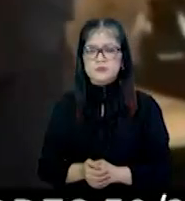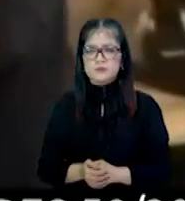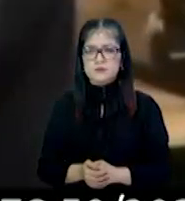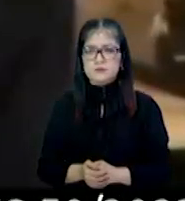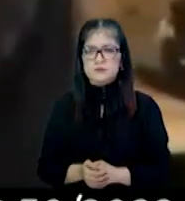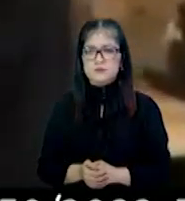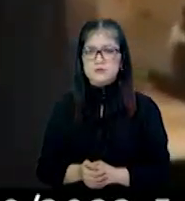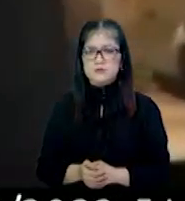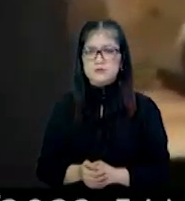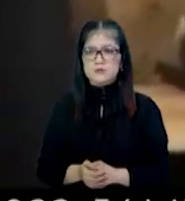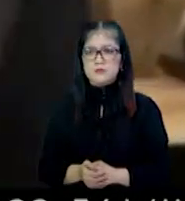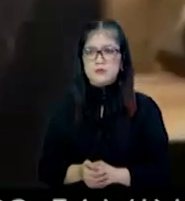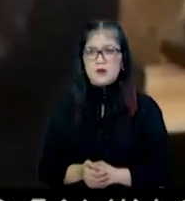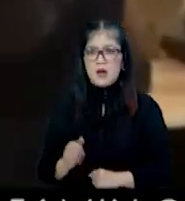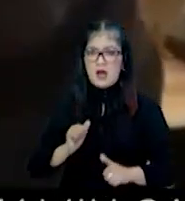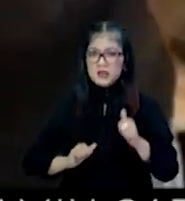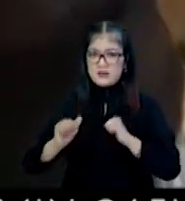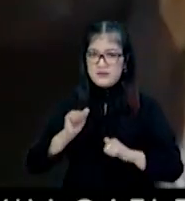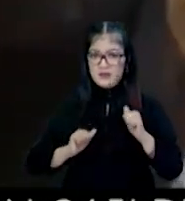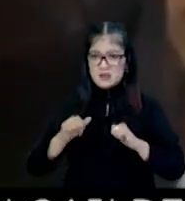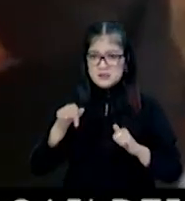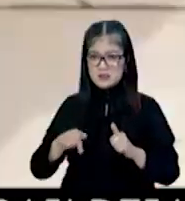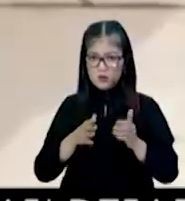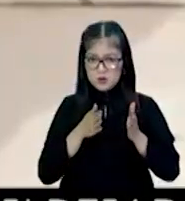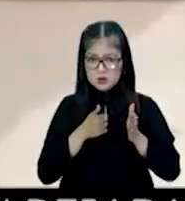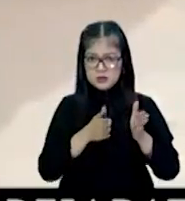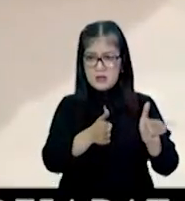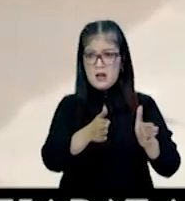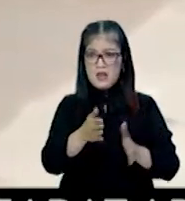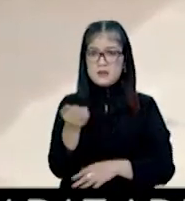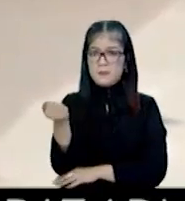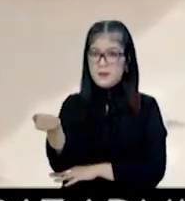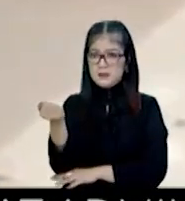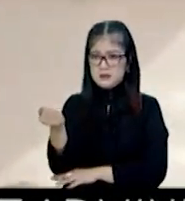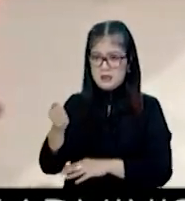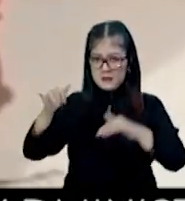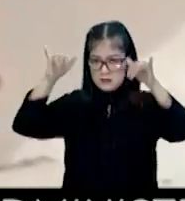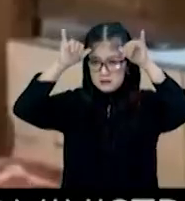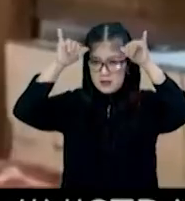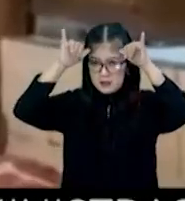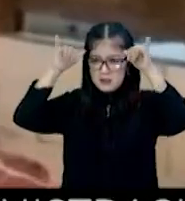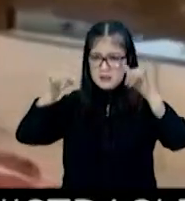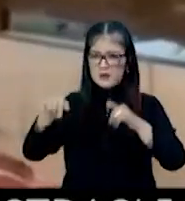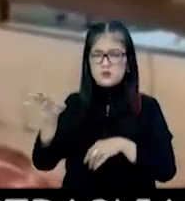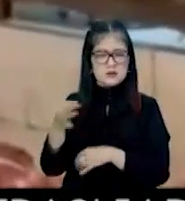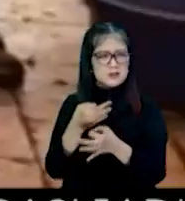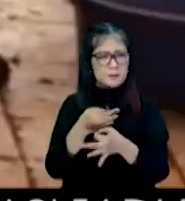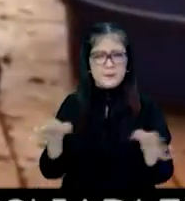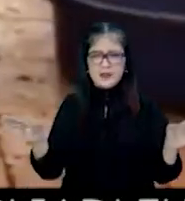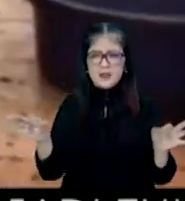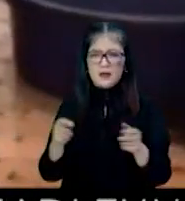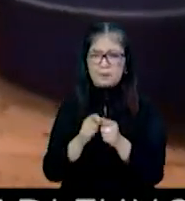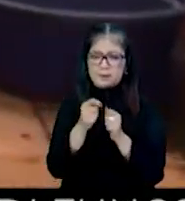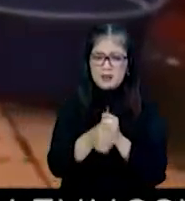Tidak seperti biasanya, aktivitas pedagang di los daging sapi Pasar Baru, Bekasi, Jawa Barat sepi. Harga daging sapi yang kian melonjak